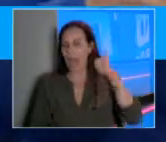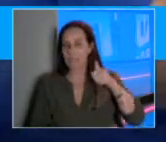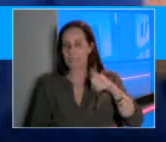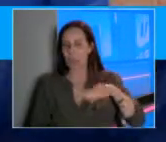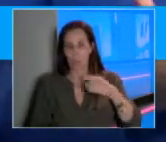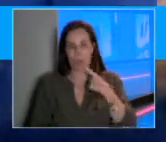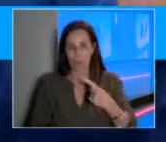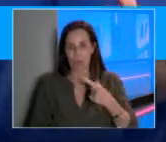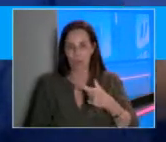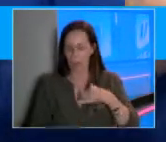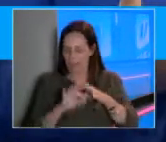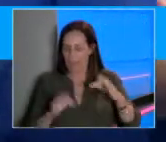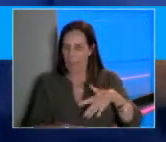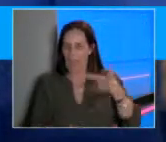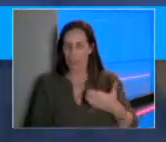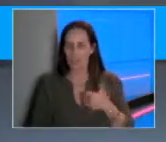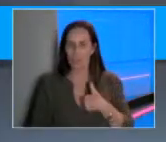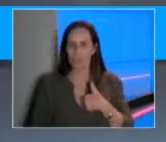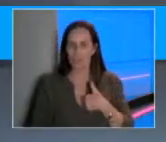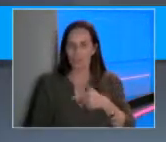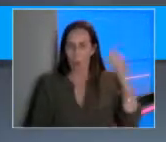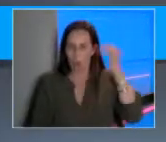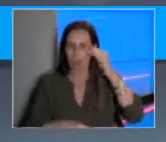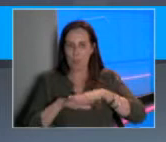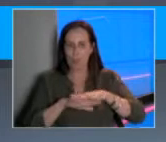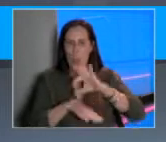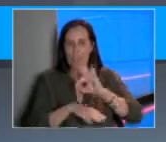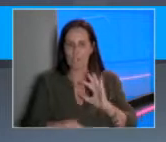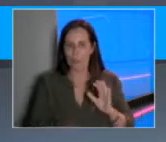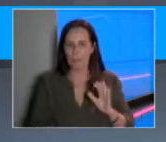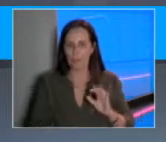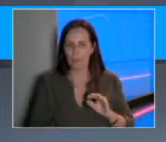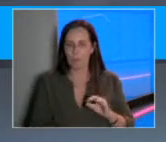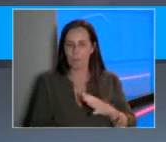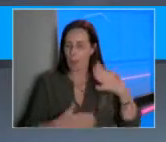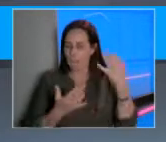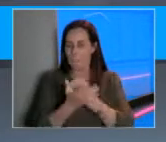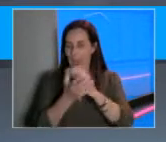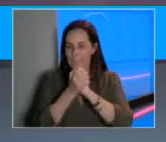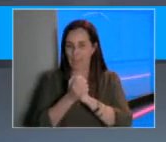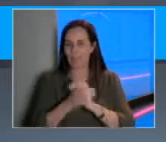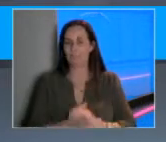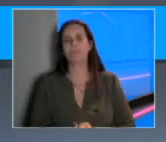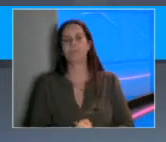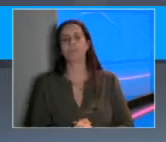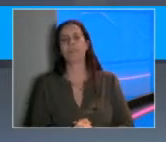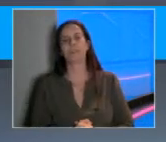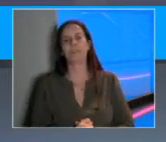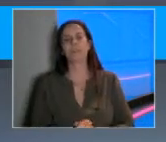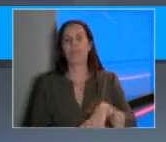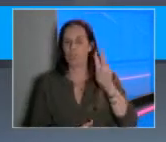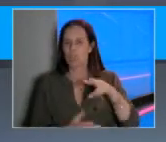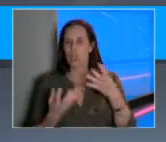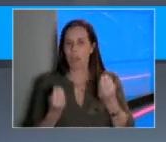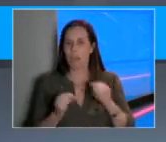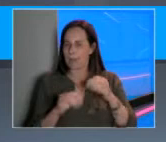שאני מתחיל להרגיש שאני לומד מקצוע רפואה, דווקא בהצלחה בעיניי די רבה. אז יש עוד